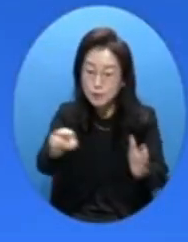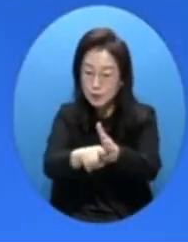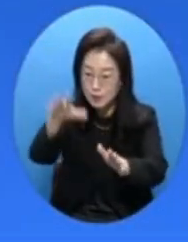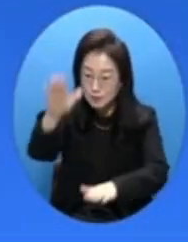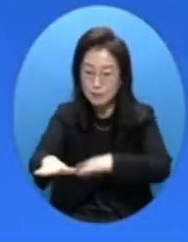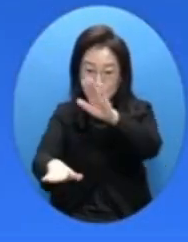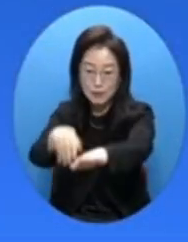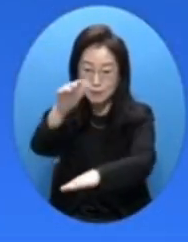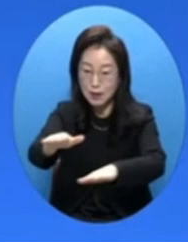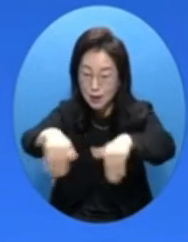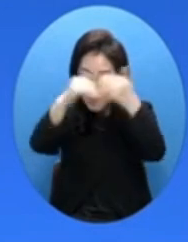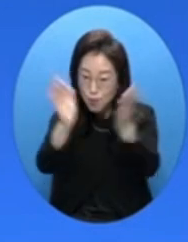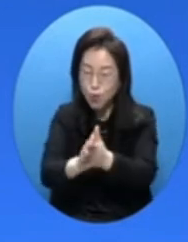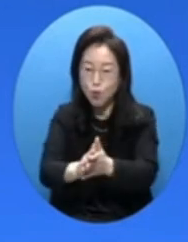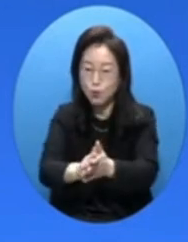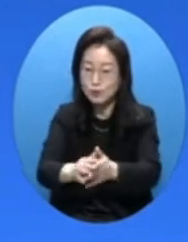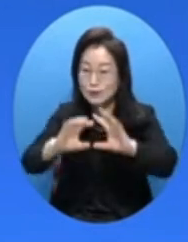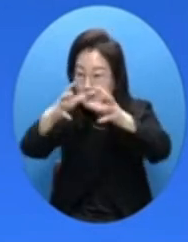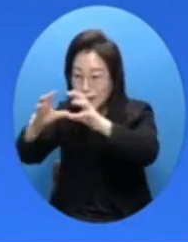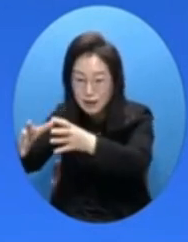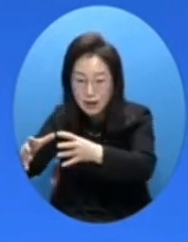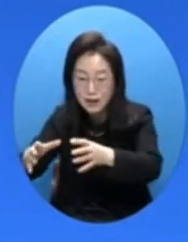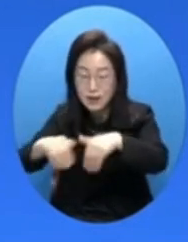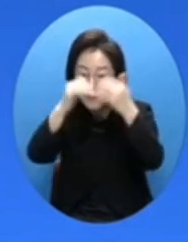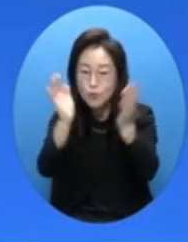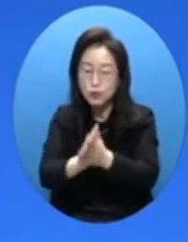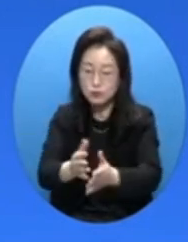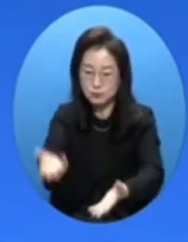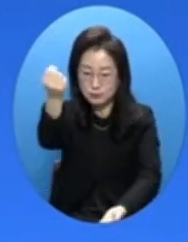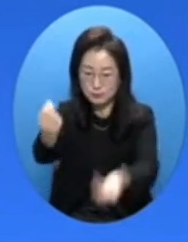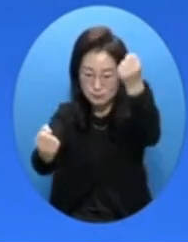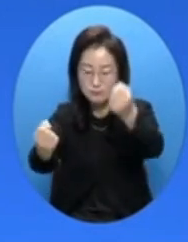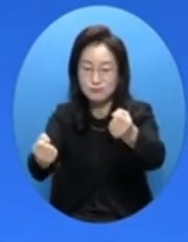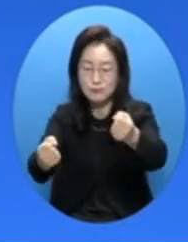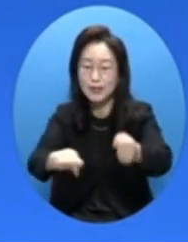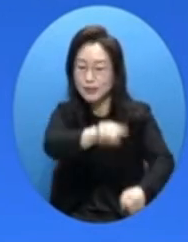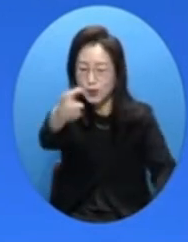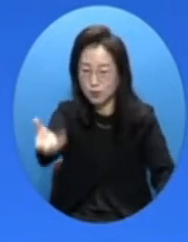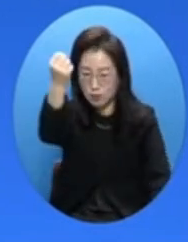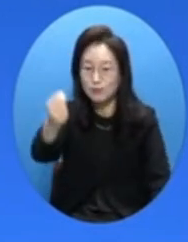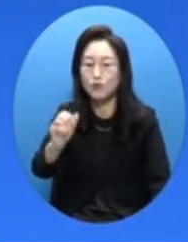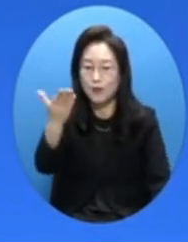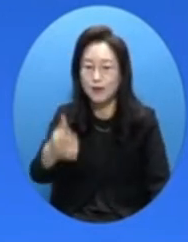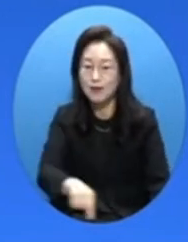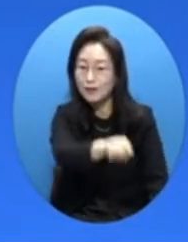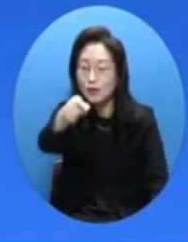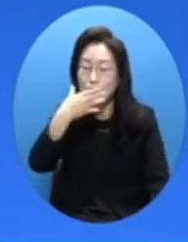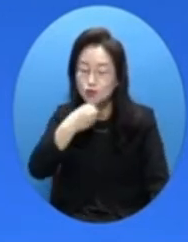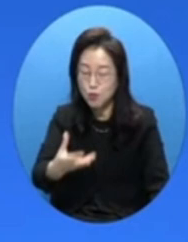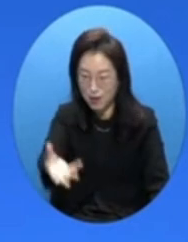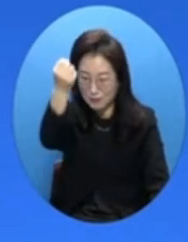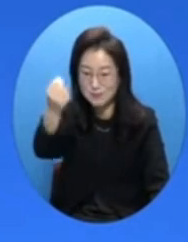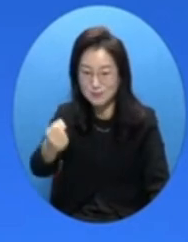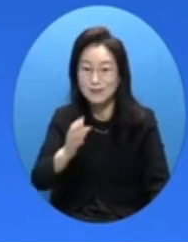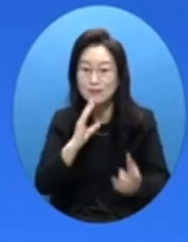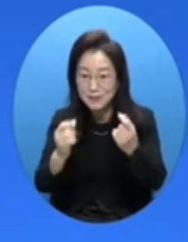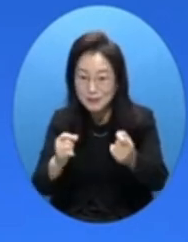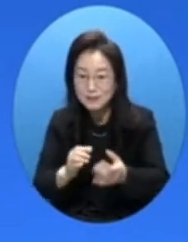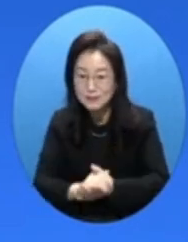그 모든 땅이 모든 날들이 너의 영토가 되리라. 너의 것이 되리라. 너의 축복의 땅이 되리라.